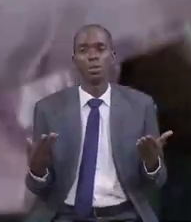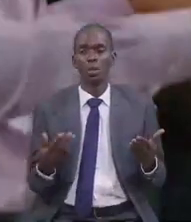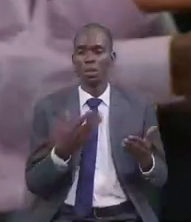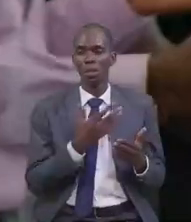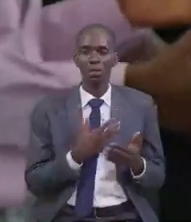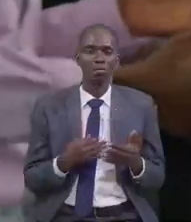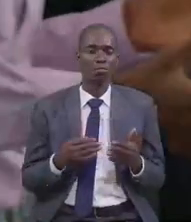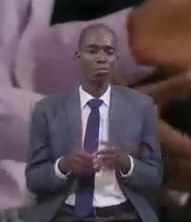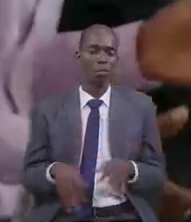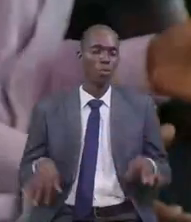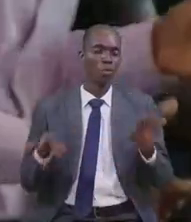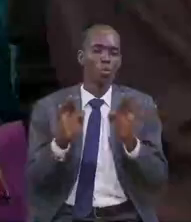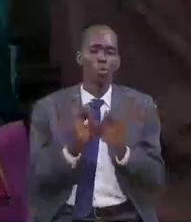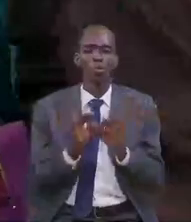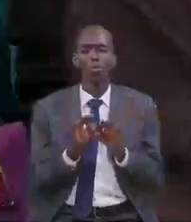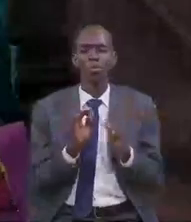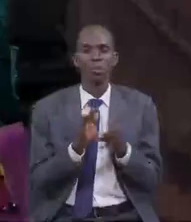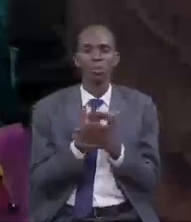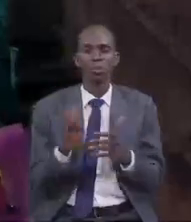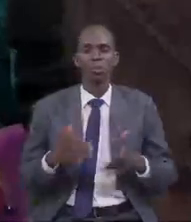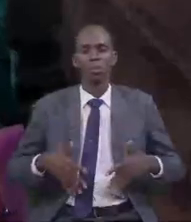Parle au Seigneur de vous donner une vie